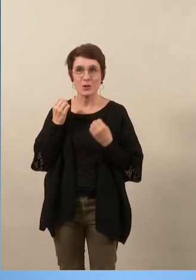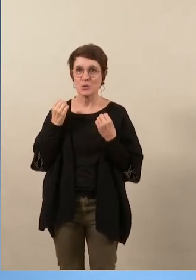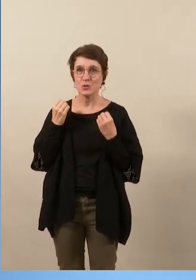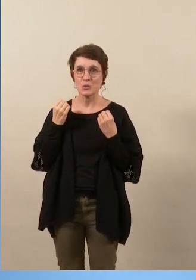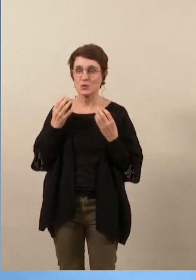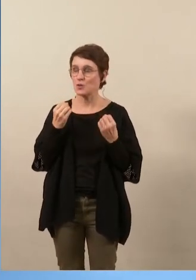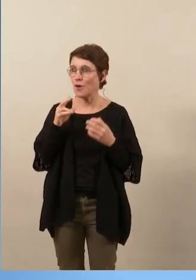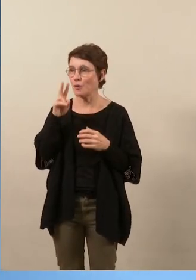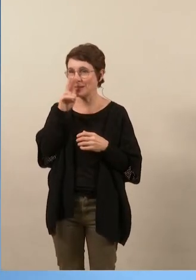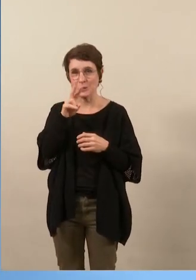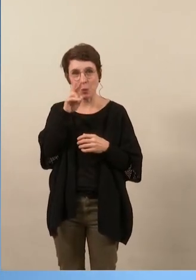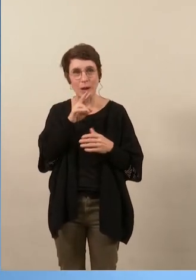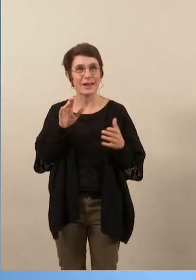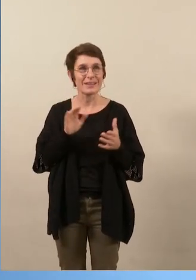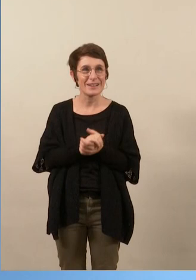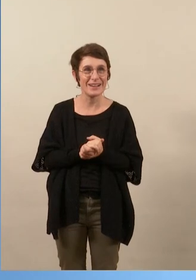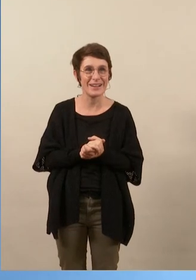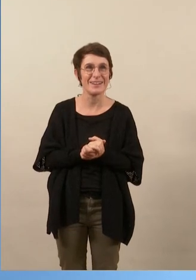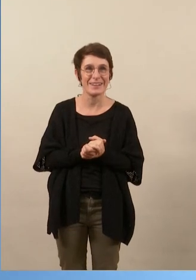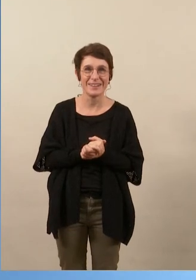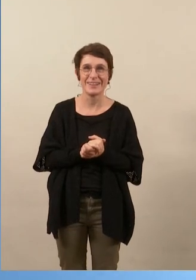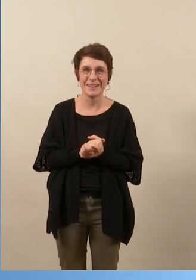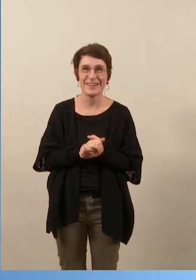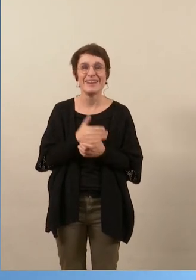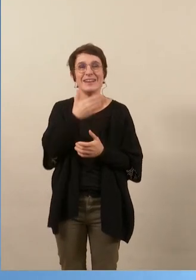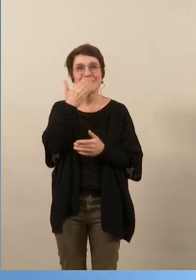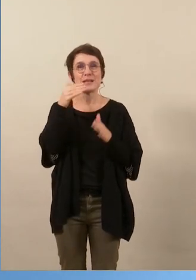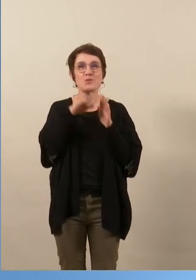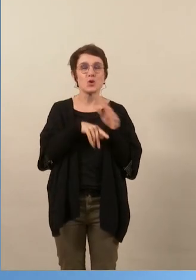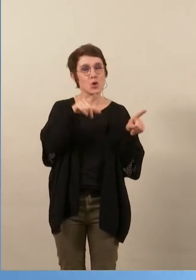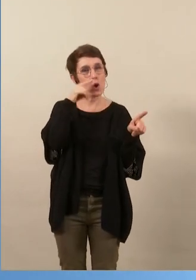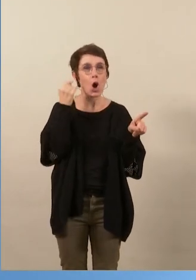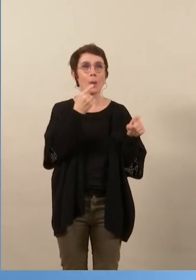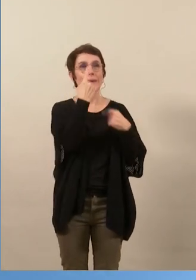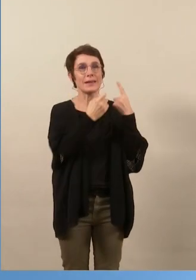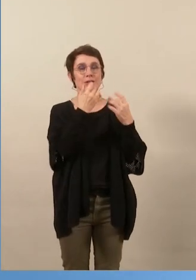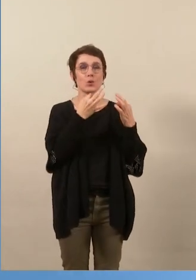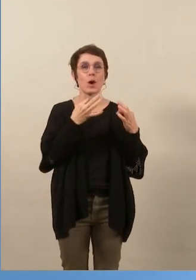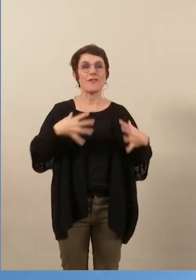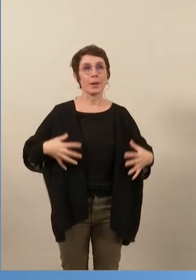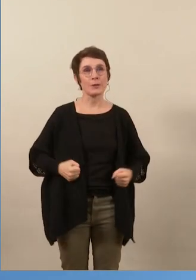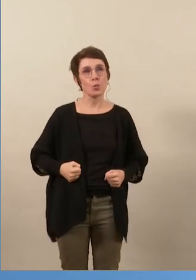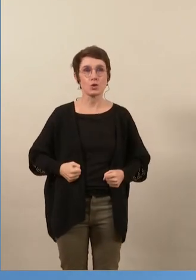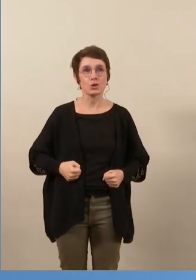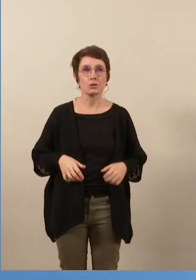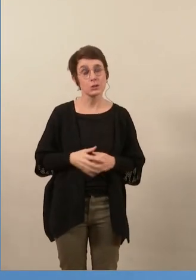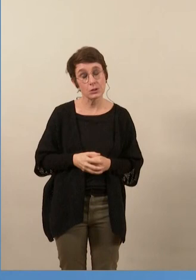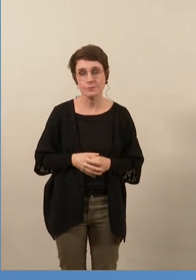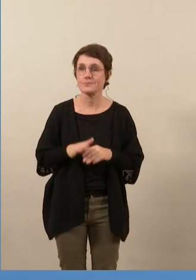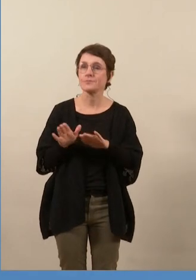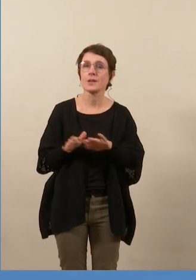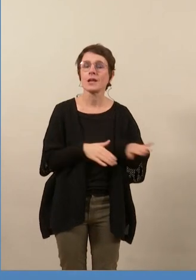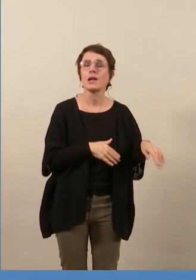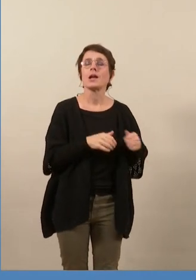enfin c'est rigolo c'est mieux que cet homme he qui uniquement parle de la ménopause euh mais j'espère qu'il y aura autant de pris de parole de femme sur